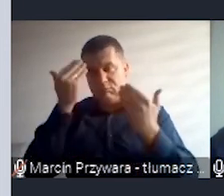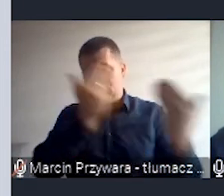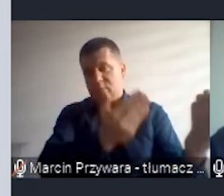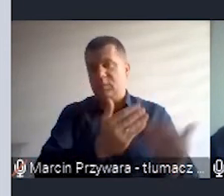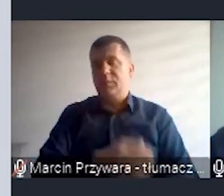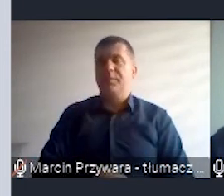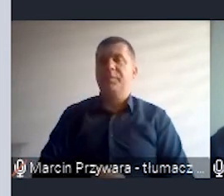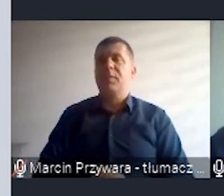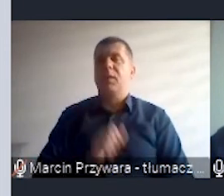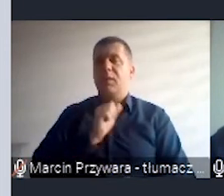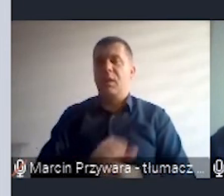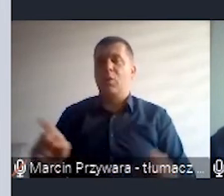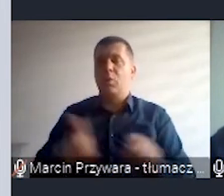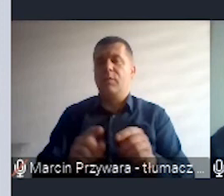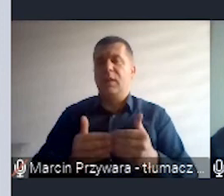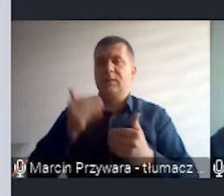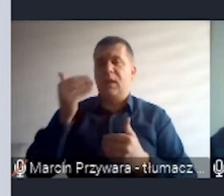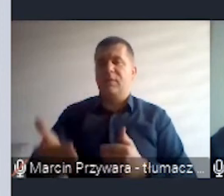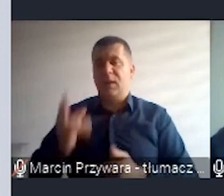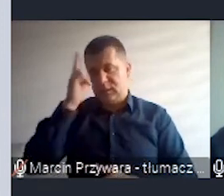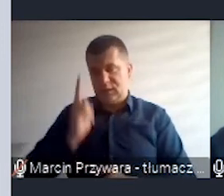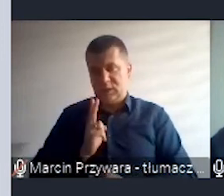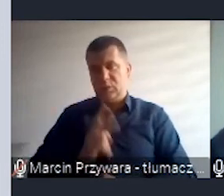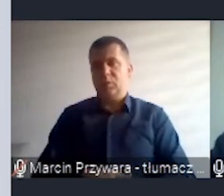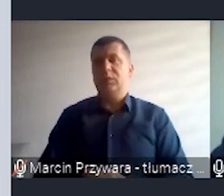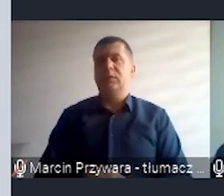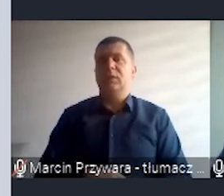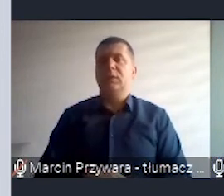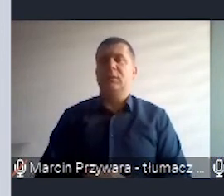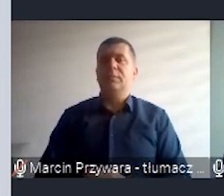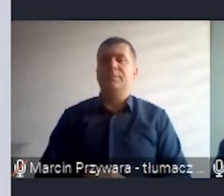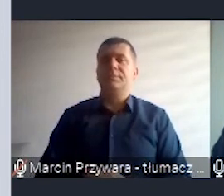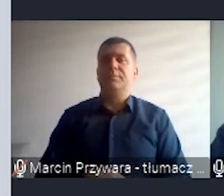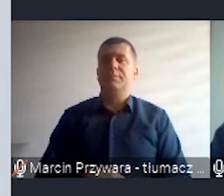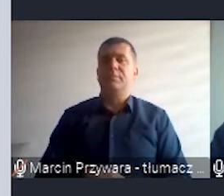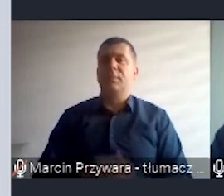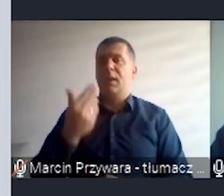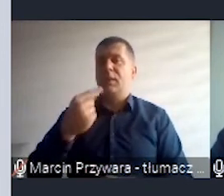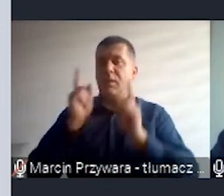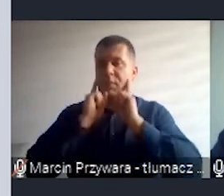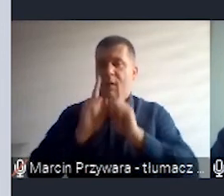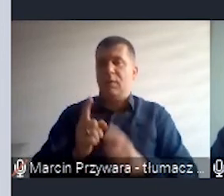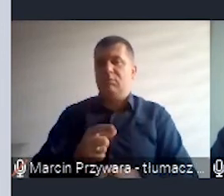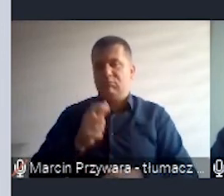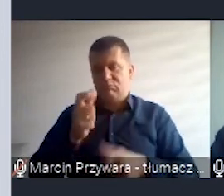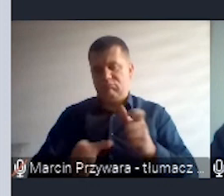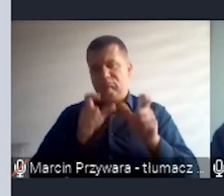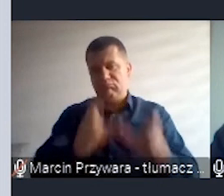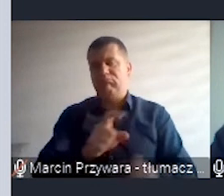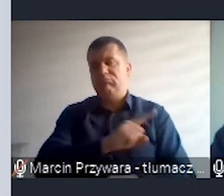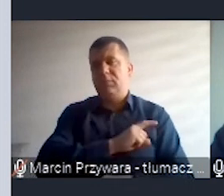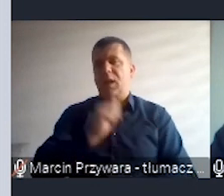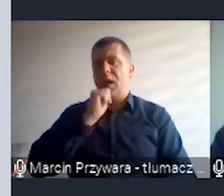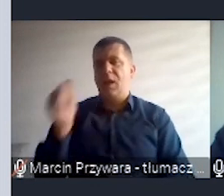Natomiast pojawiają się również zewnętrzne instytucje, które nieprawidłowości ścigają. Mamy